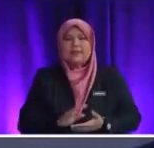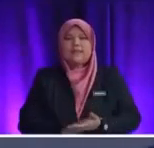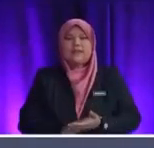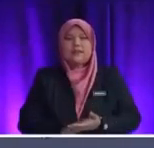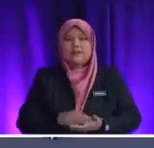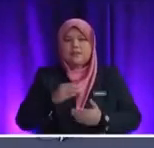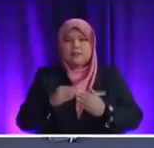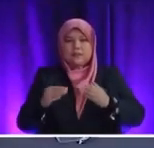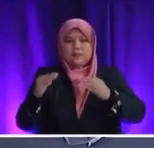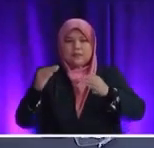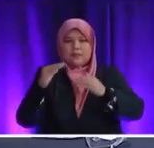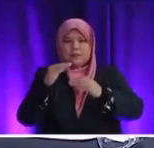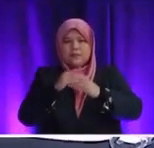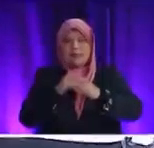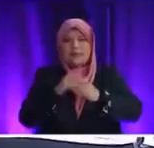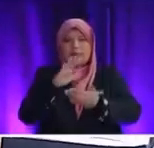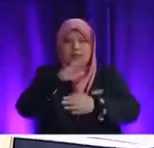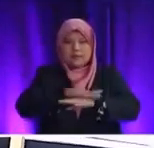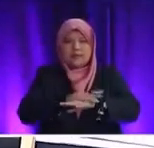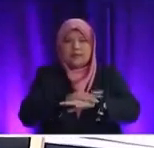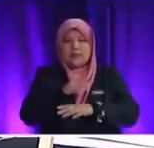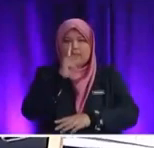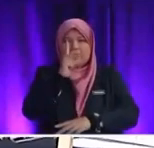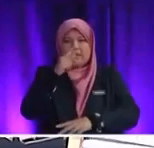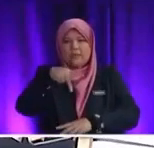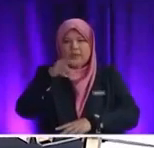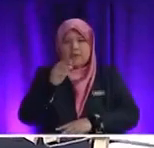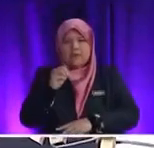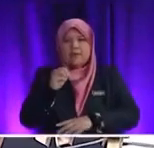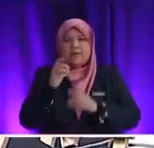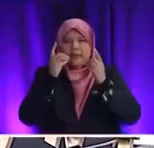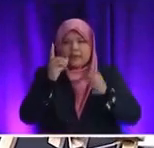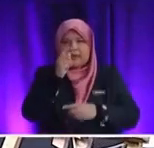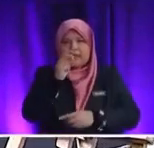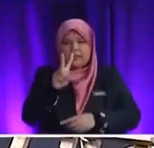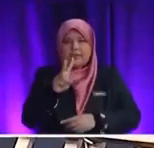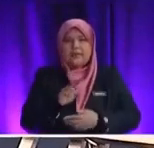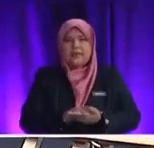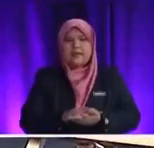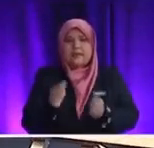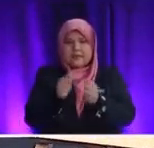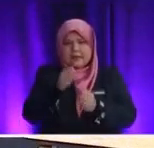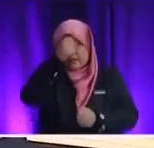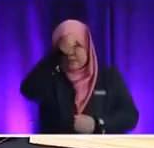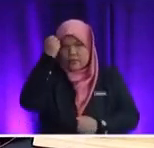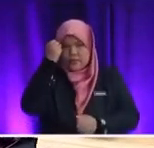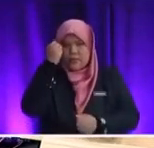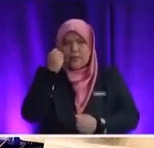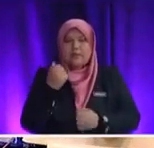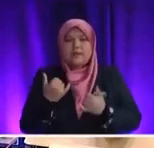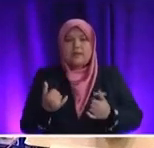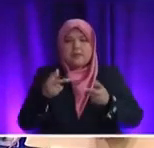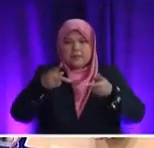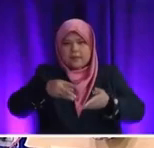Menengah Atas di detik FM bersama dengan saya soundstream selaku pengacara Anda mata pelajaran kita pada hari ini